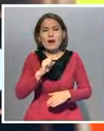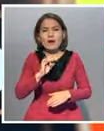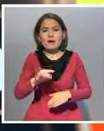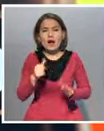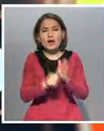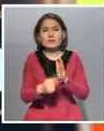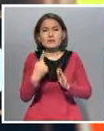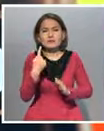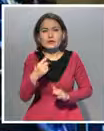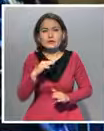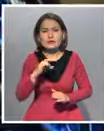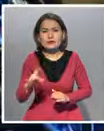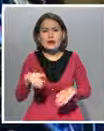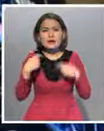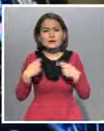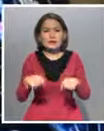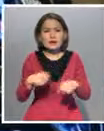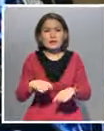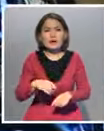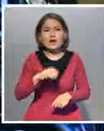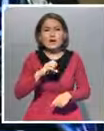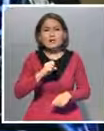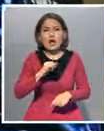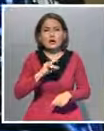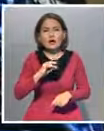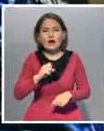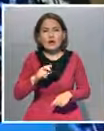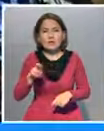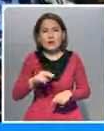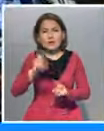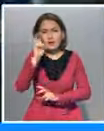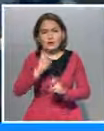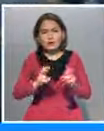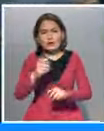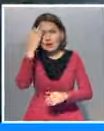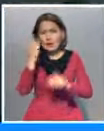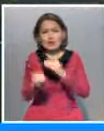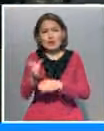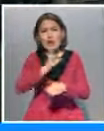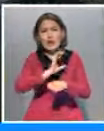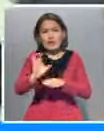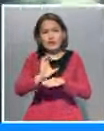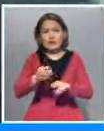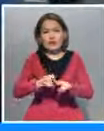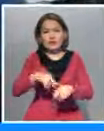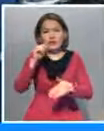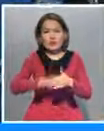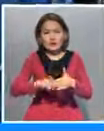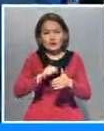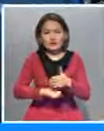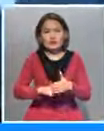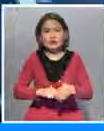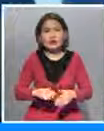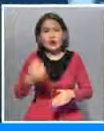$64.61 сатылды. Қара алтынның арзандауына Сауд Арабиясының өндірісті қысқартпау шешімі, Ирак пен Кувейттің Азия елдерімен ақшқа энергетикалық